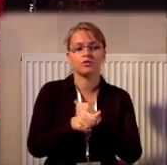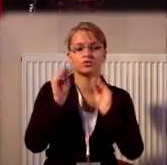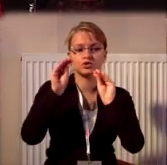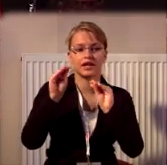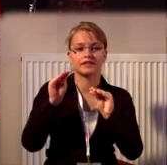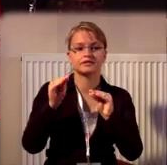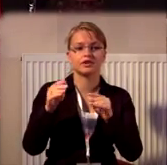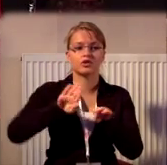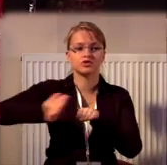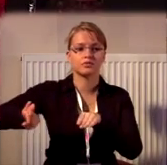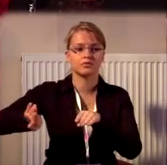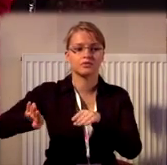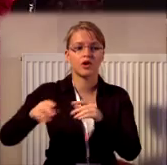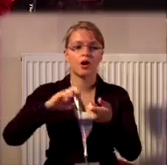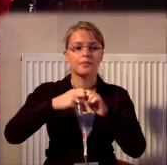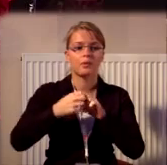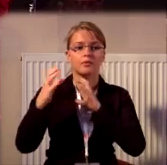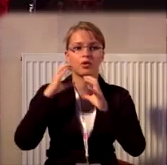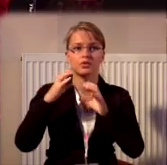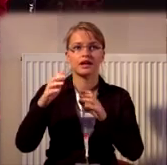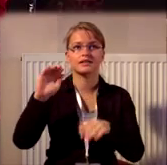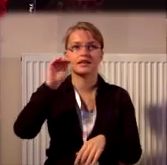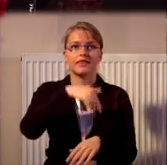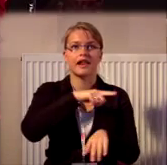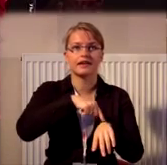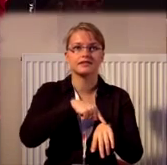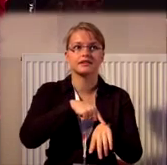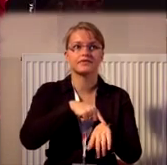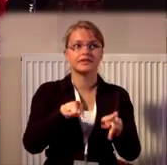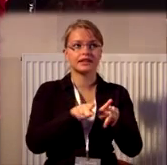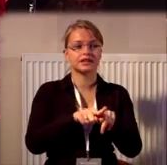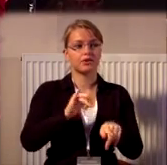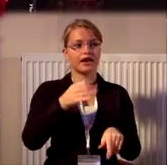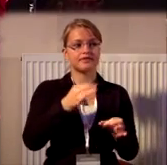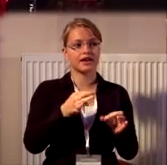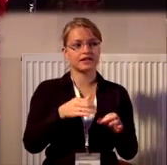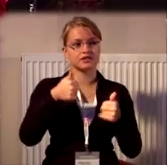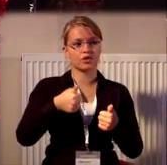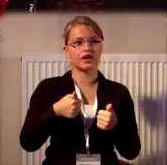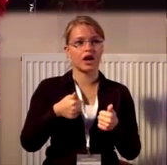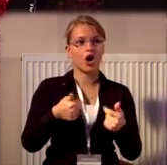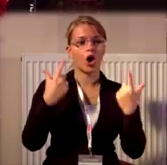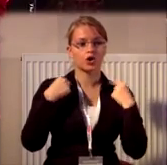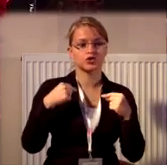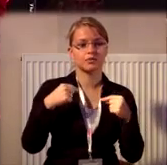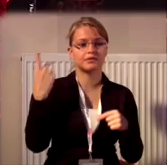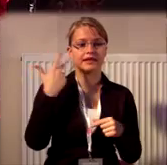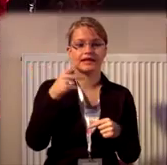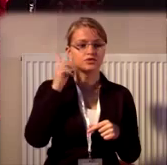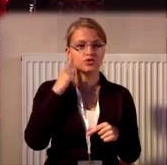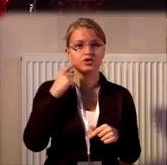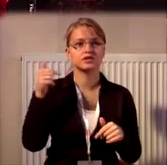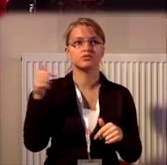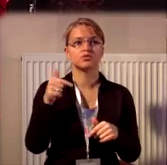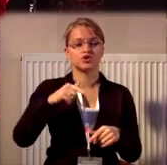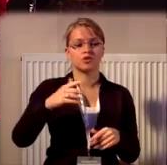zaburzenia komunikacji na lekcji. To tak jak przed Państwem teraz stoję, uczniowie niesłyszący powinni w półkolu siedzieć